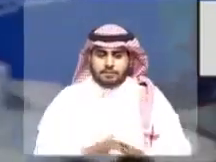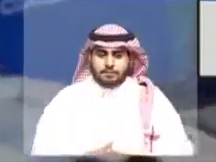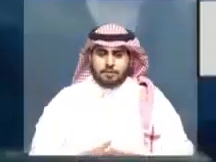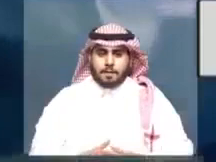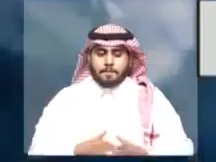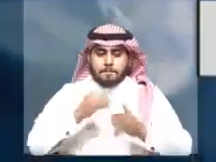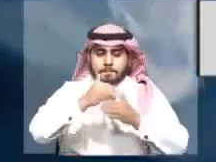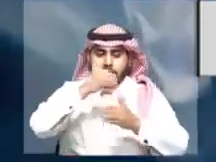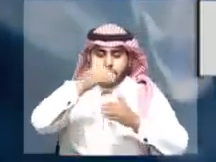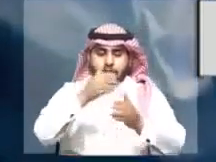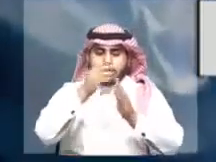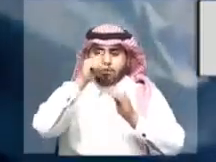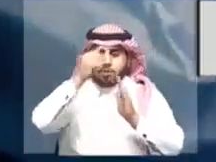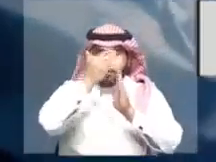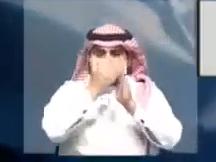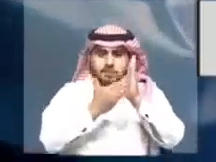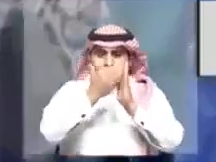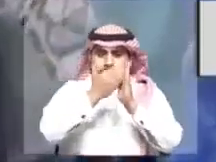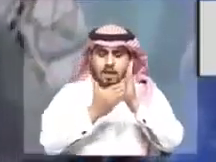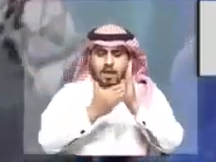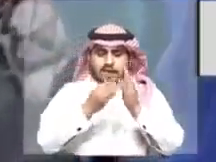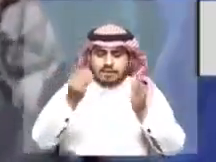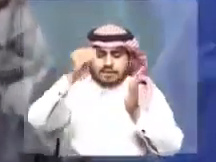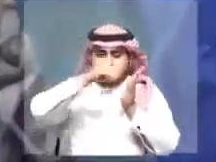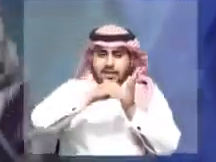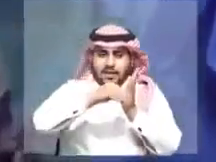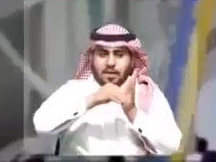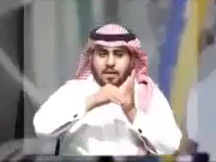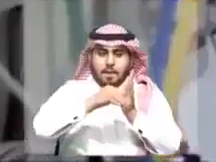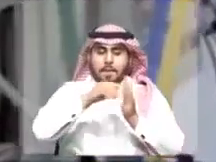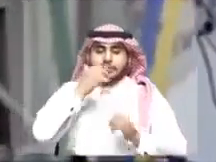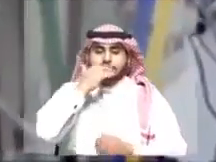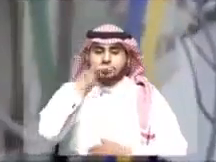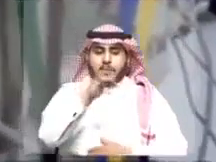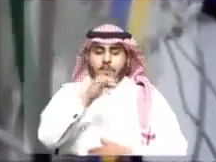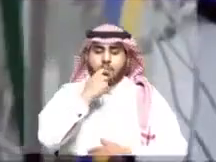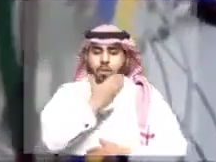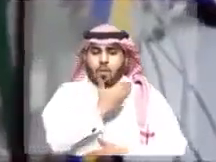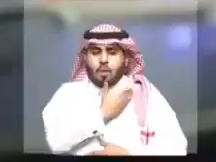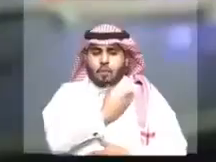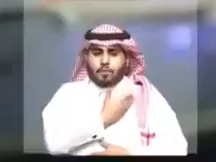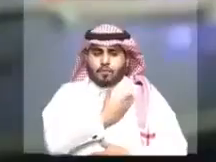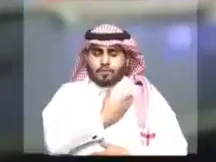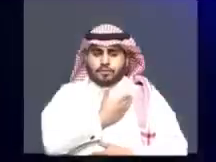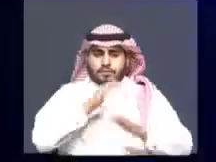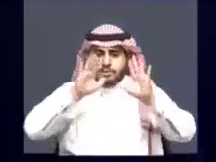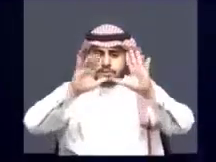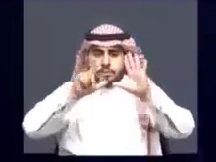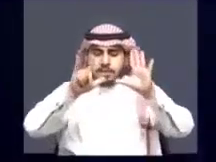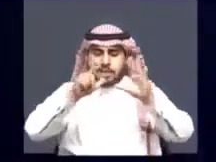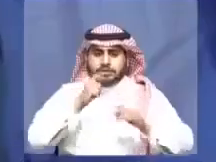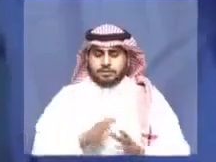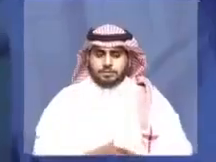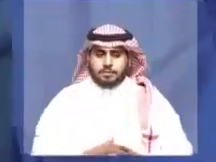وضع فريقه الجراحي المختص بزراعات الأعضاء حدا لمعاناة شاب يبلغ من العمر 17